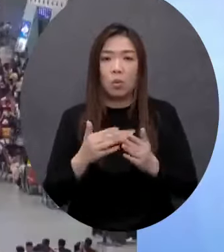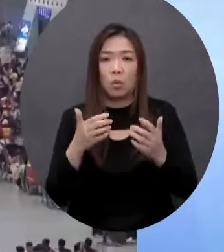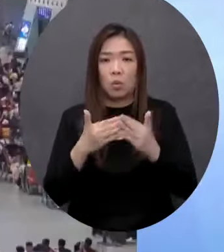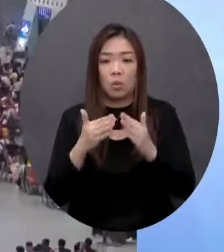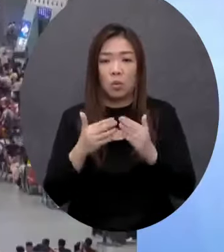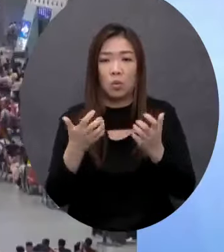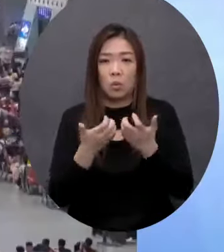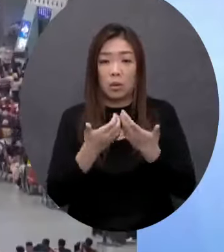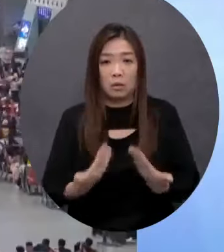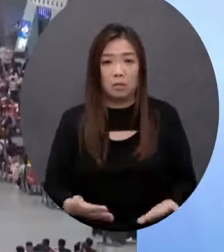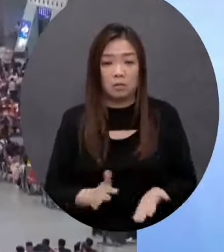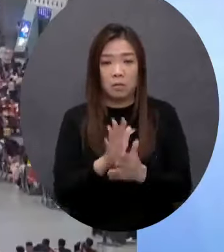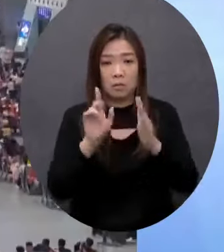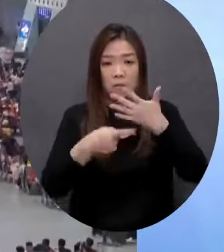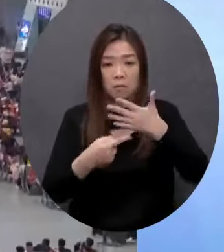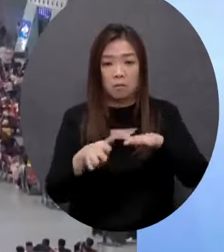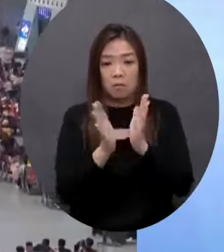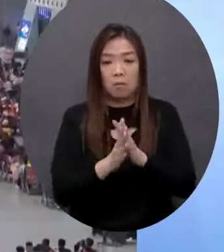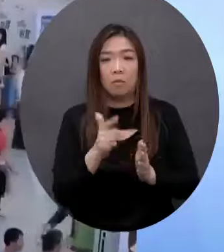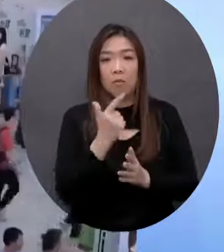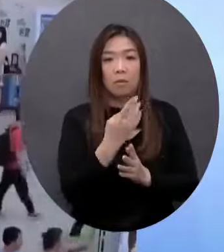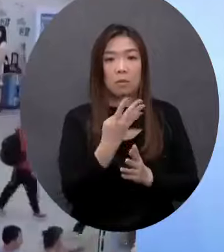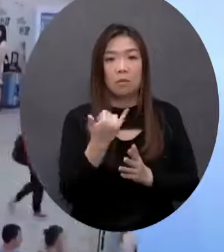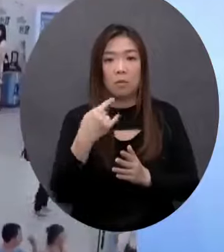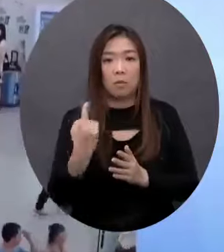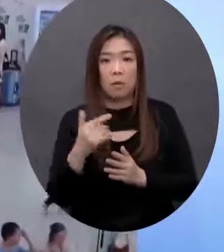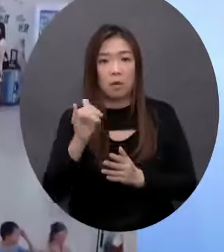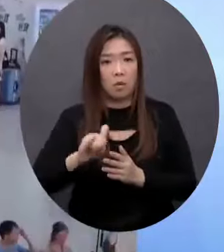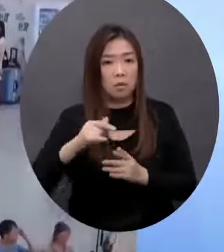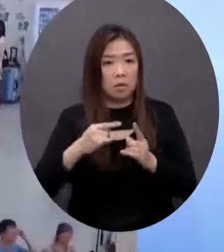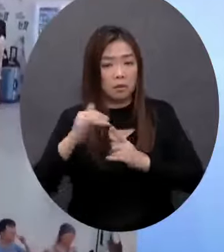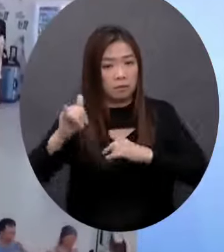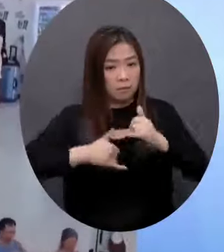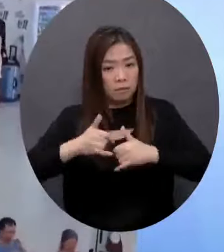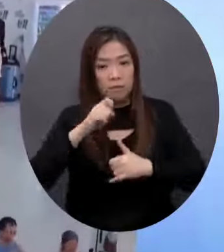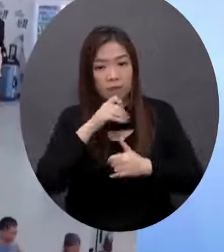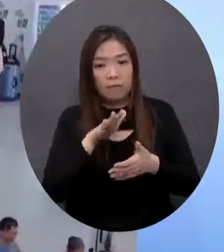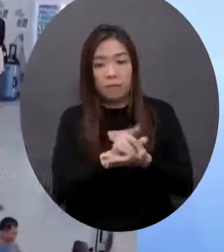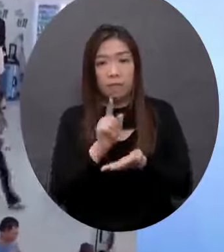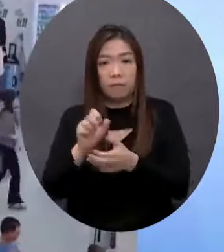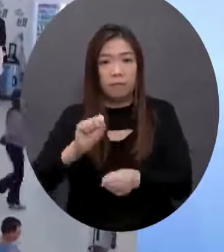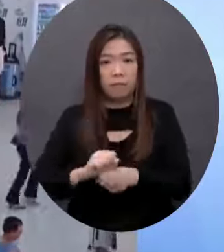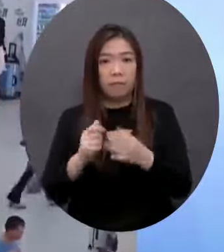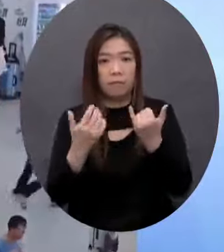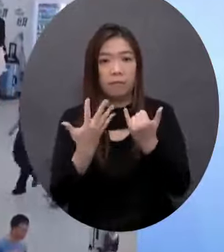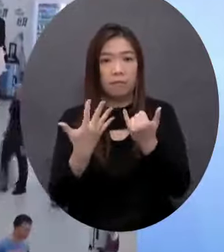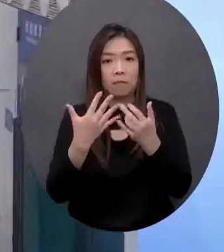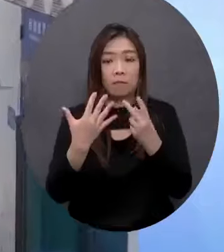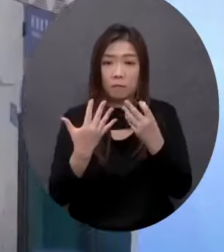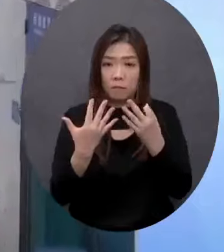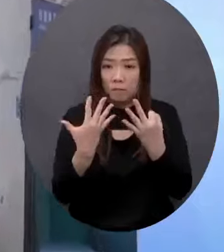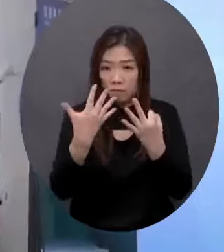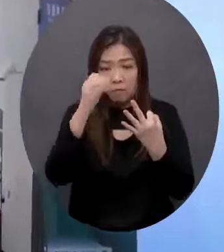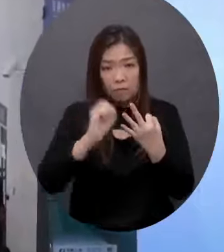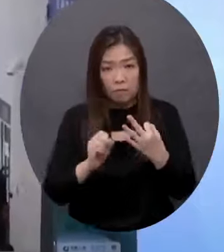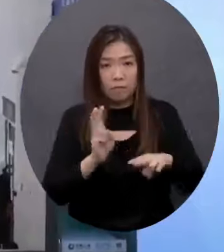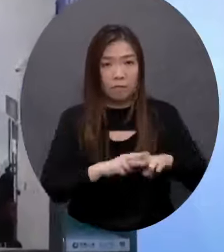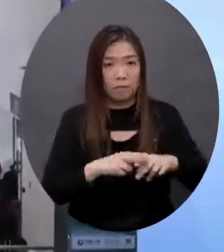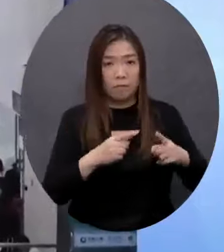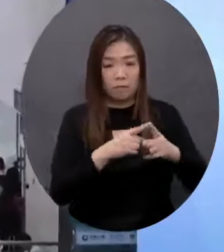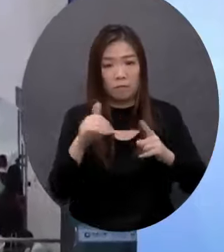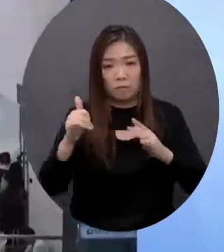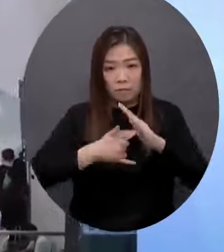期全國有846,600人次出入境，按年增長超過35%。其中內地居民出